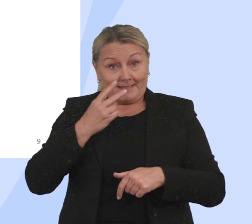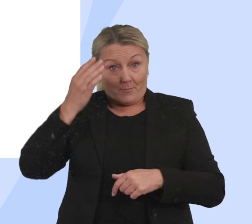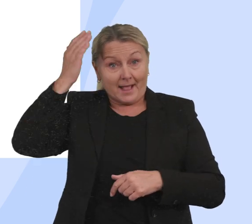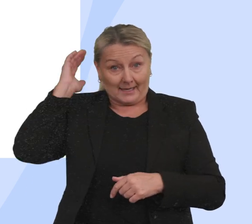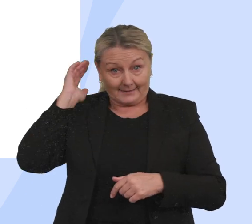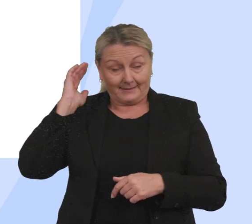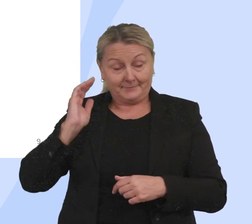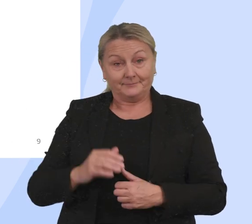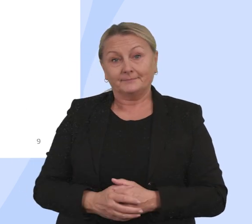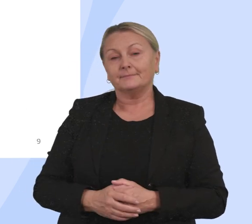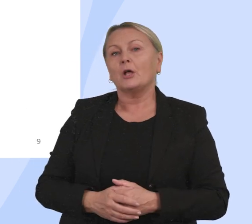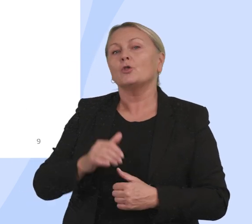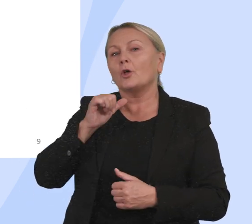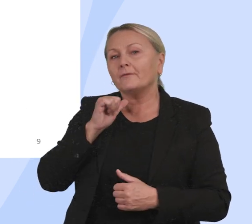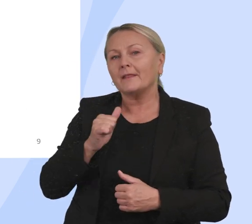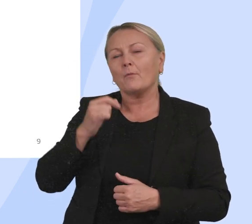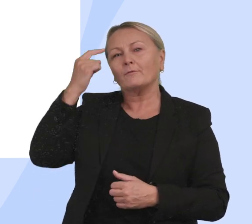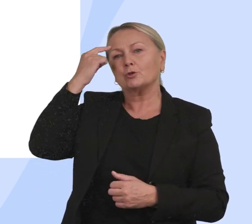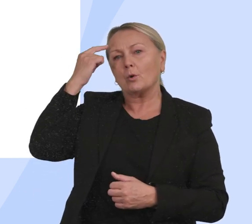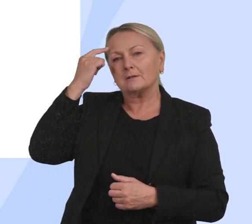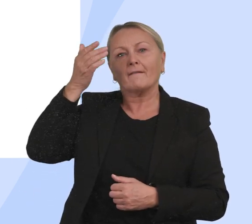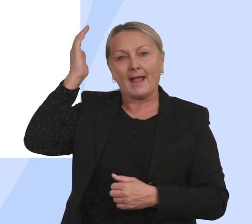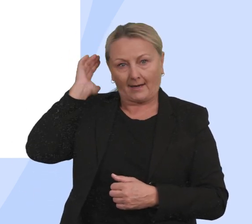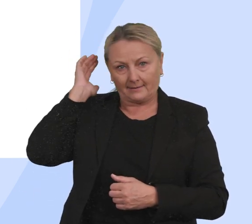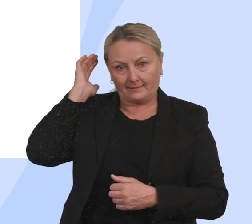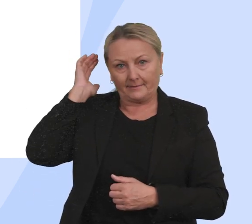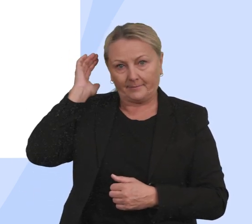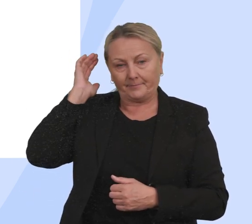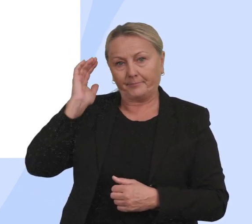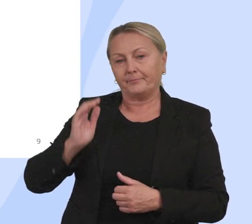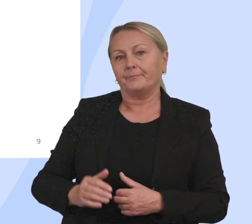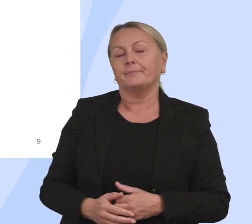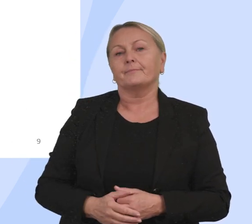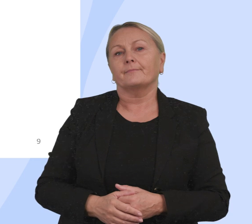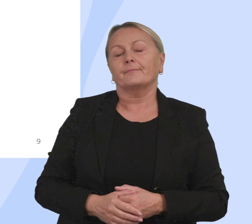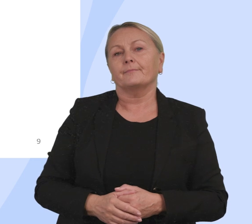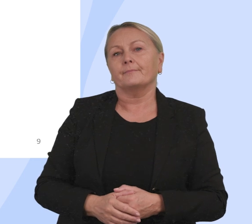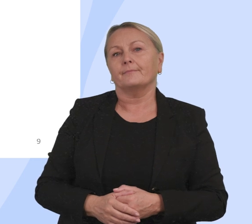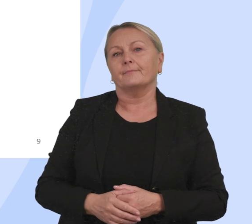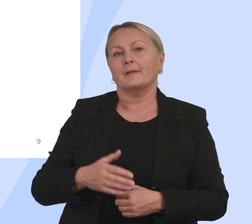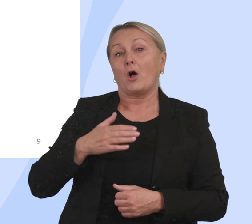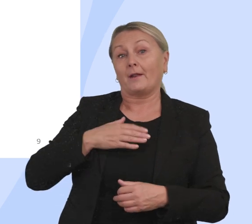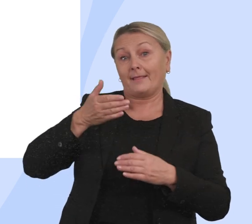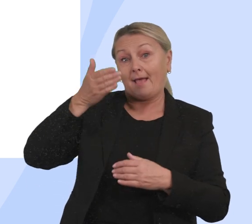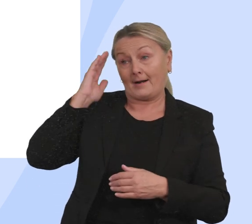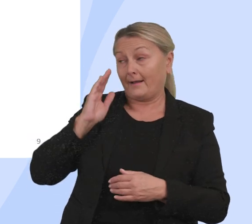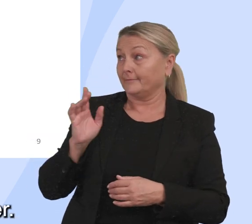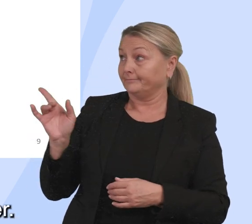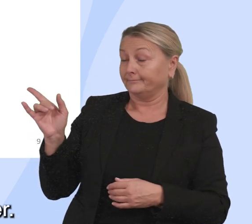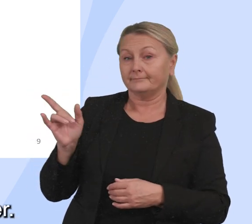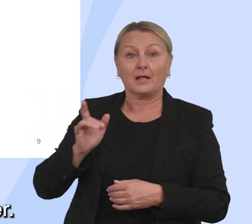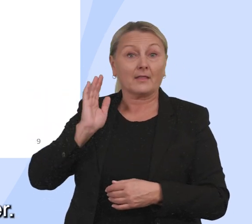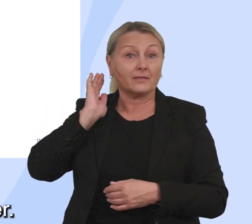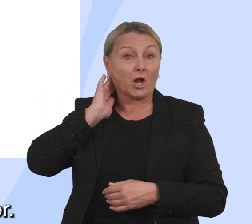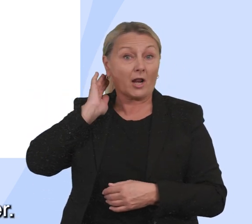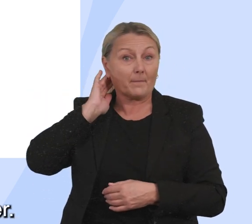afsæt med en forståelse fra hjernen. Jeg har taget en hjerne med her, hvor vi har nakkelappen, der er rød. Det er